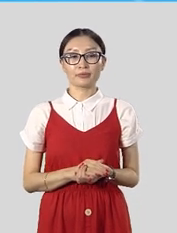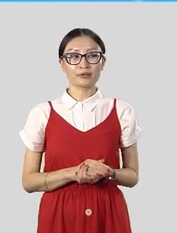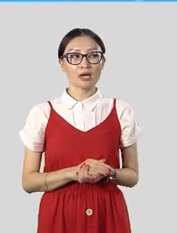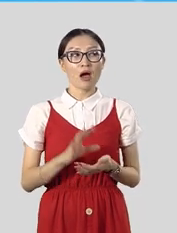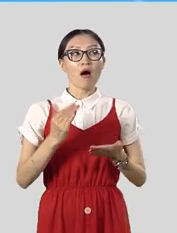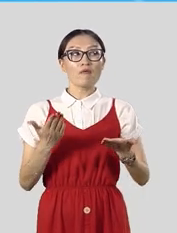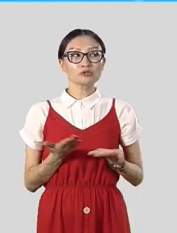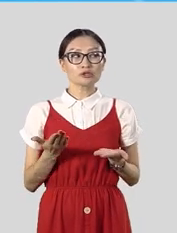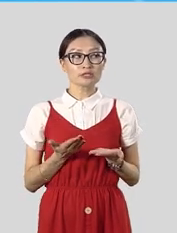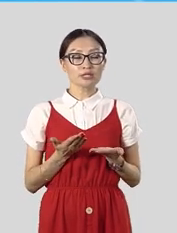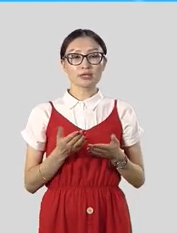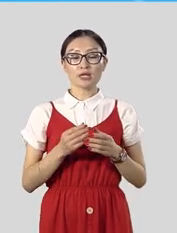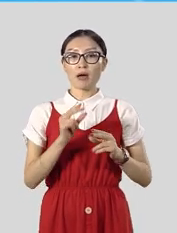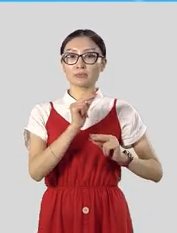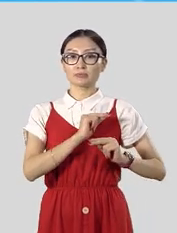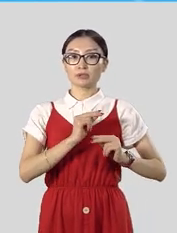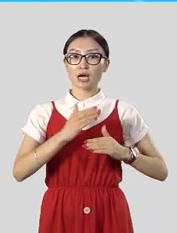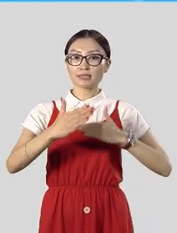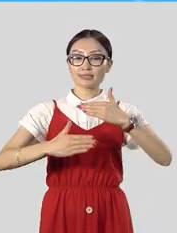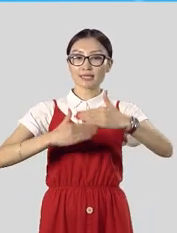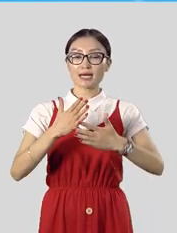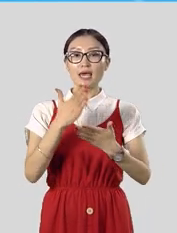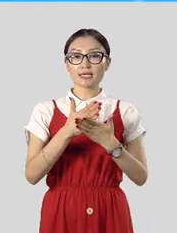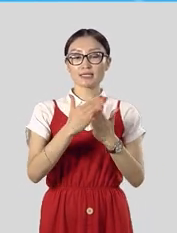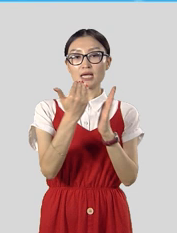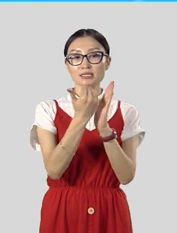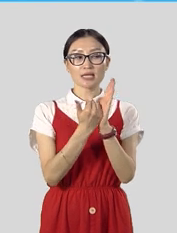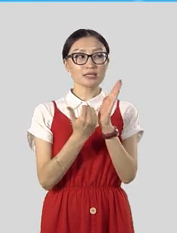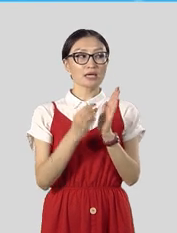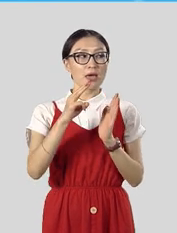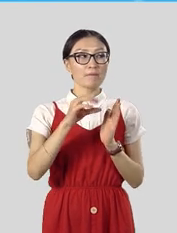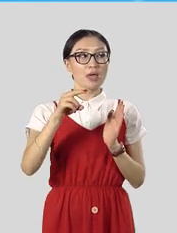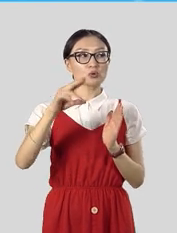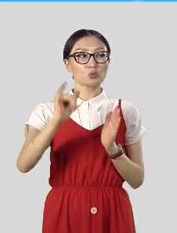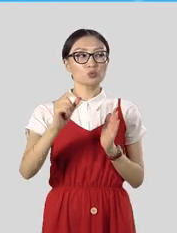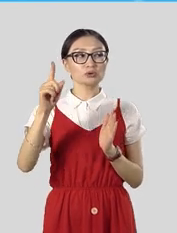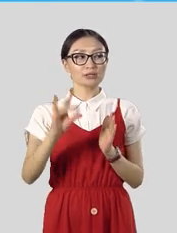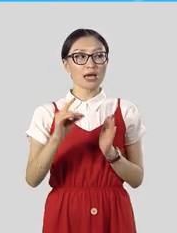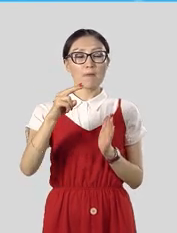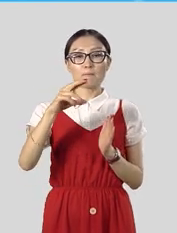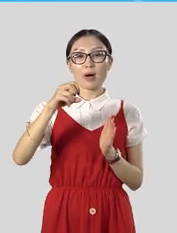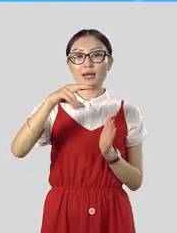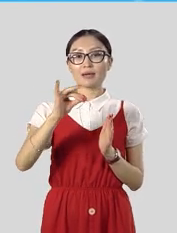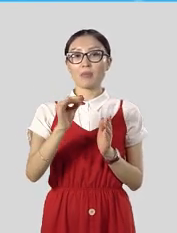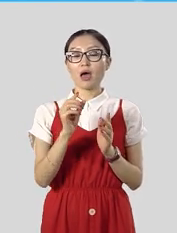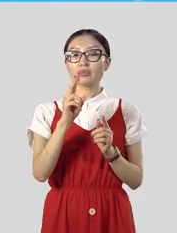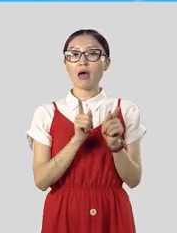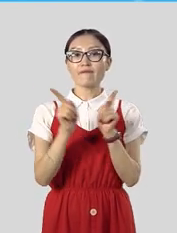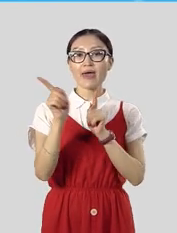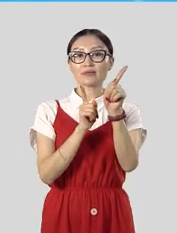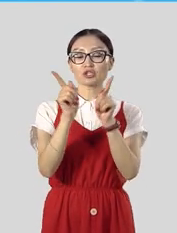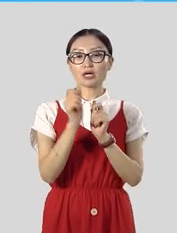В жизненном цикле гидроидных имеются стадии медузы и полипа. На веточках